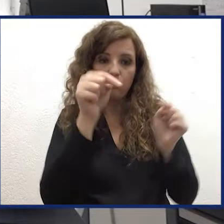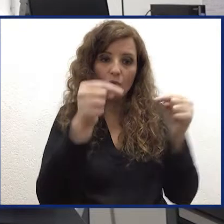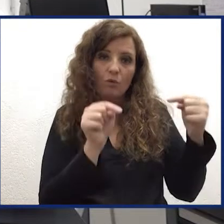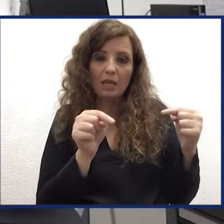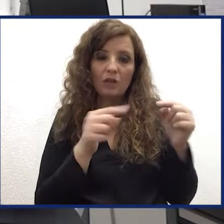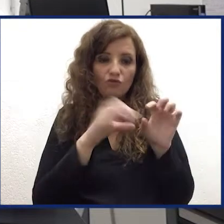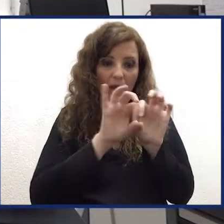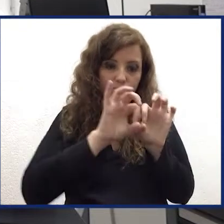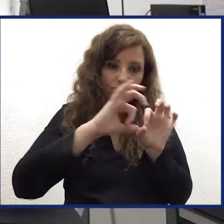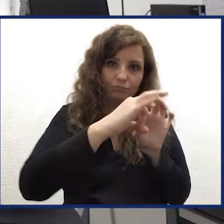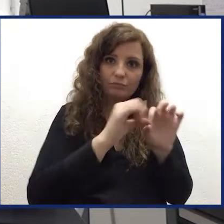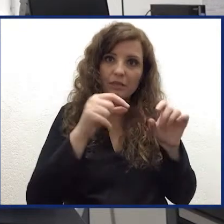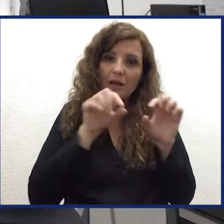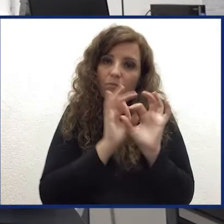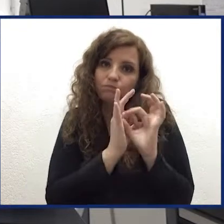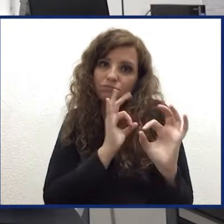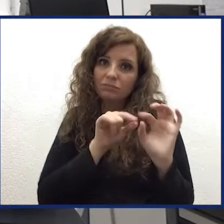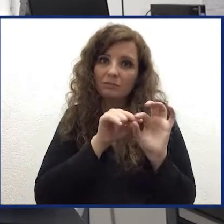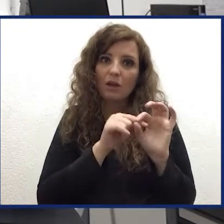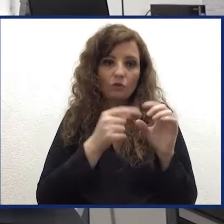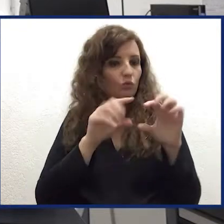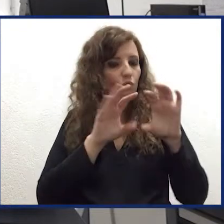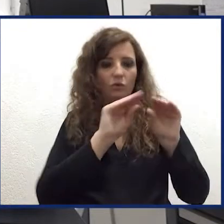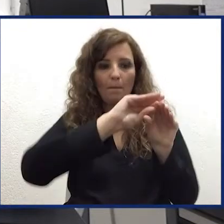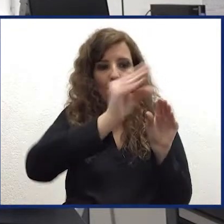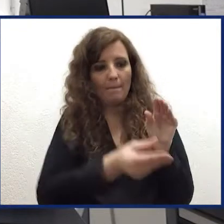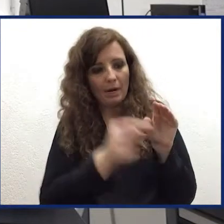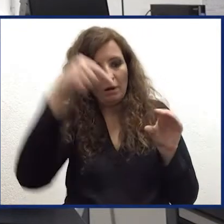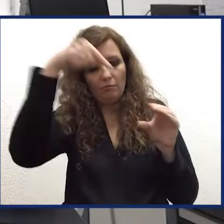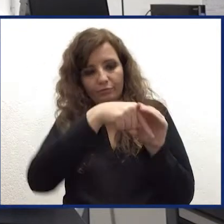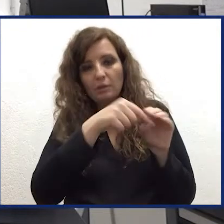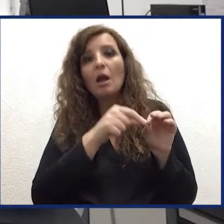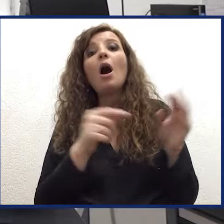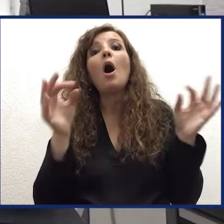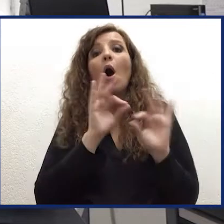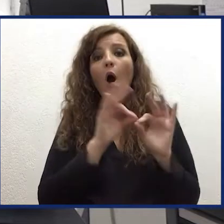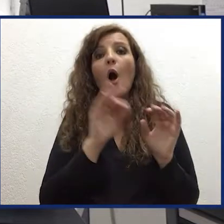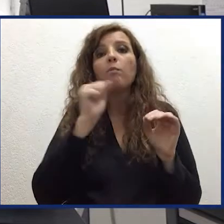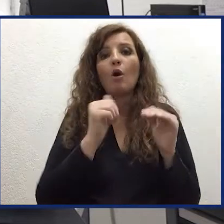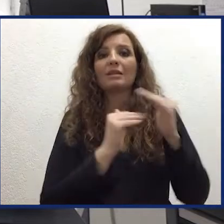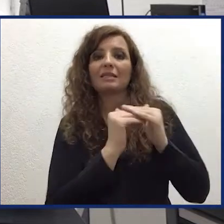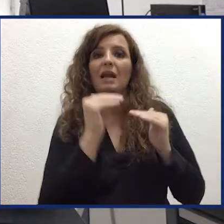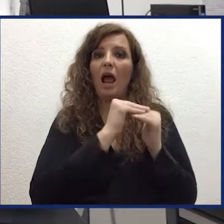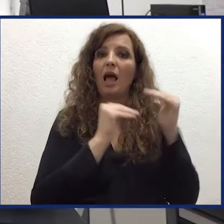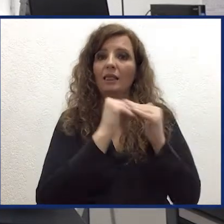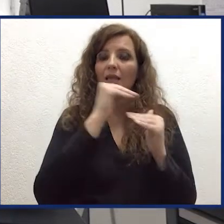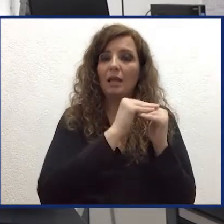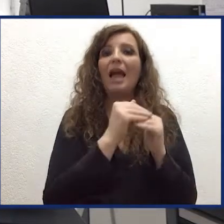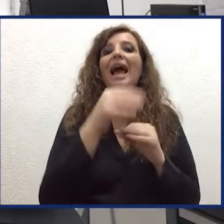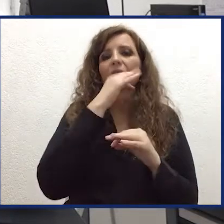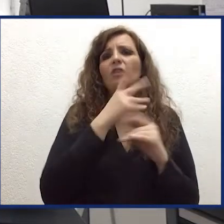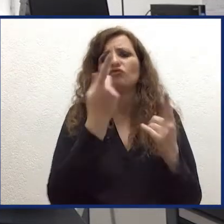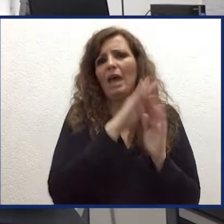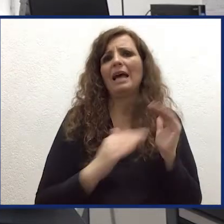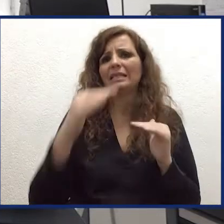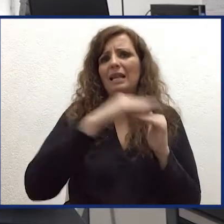i pori diciamo, sono dei canalicoli lungo tutta la sezione trasversale della membrana, oppure possono esserci più strati, dove ci